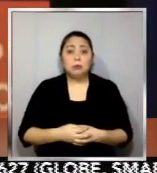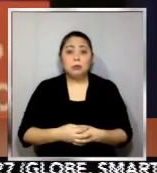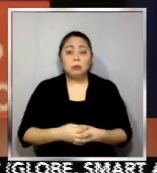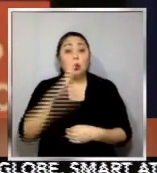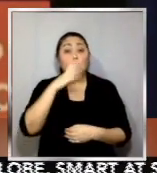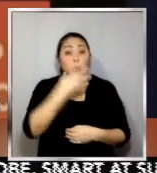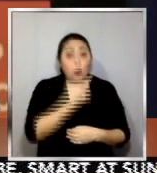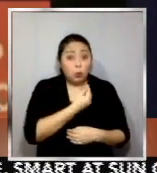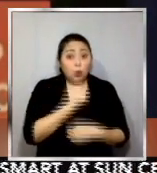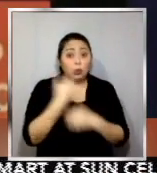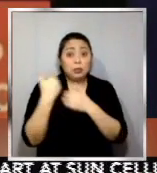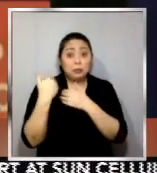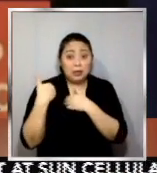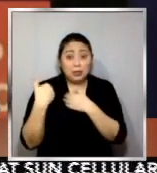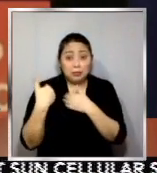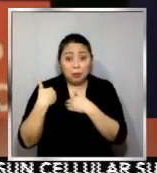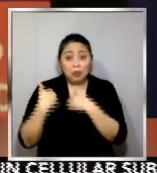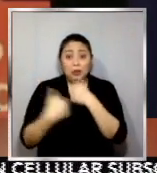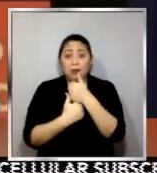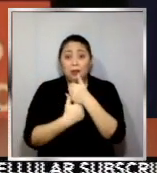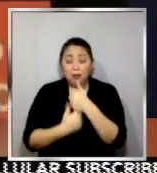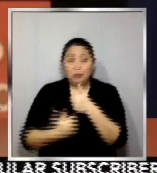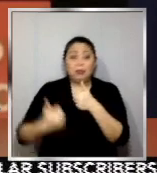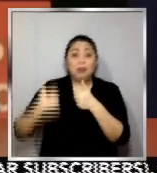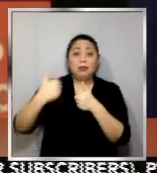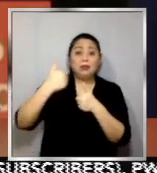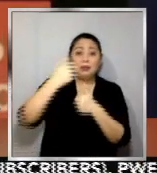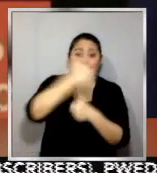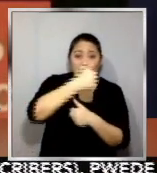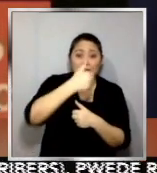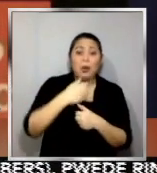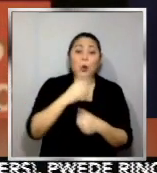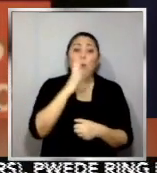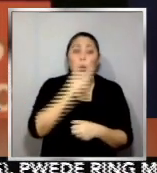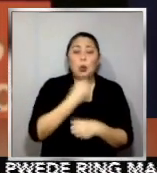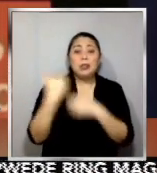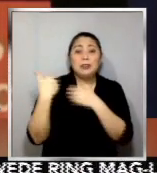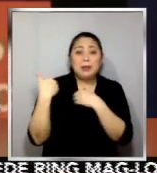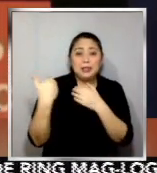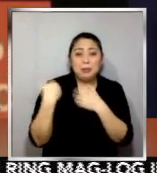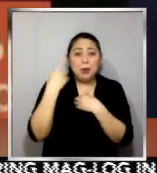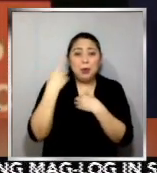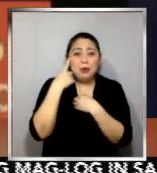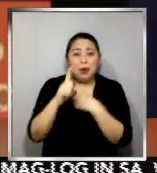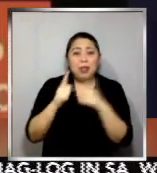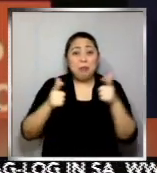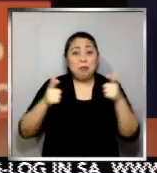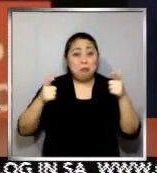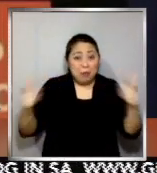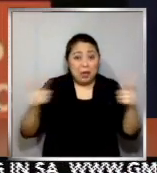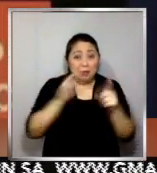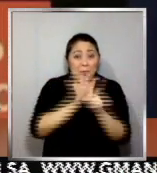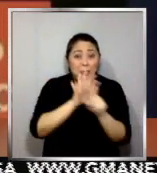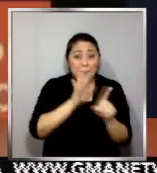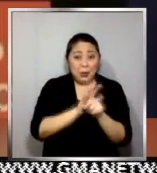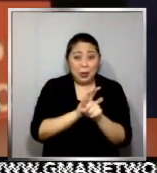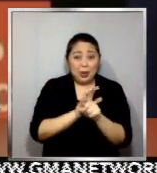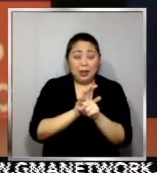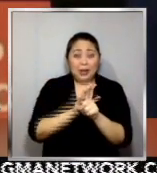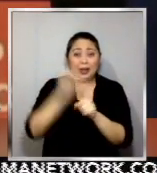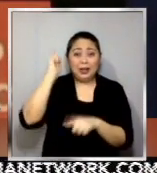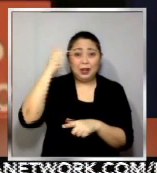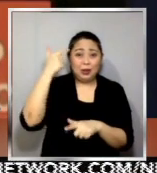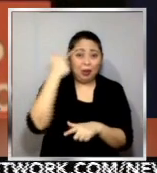niya at mukhang hindi po ata pinakikinggan ng presidente, isang tabi muna ang politika, ipasa ang budget.